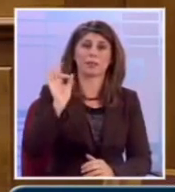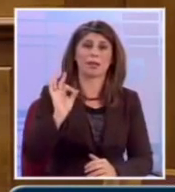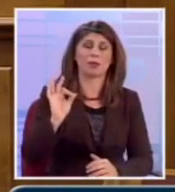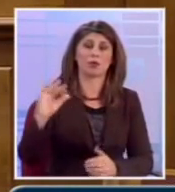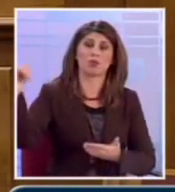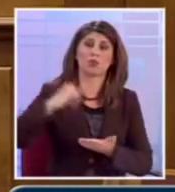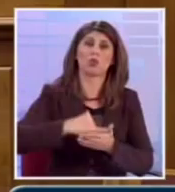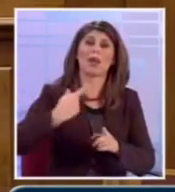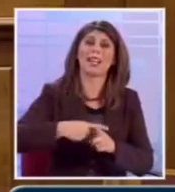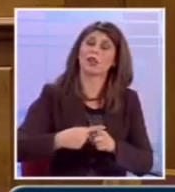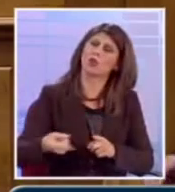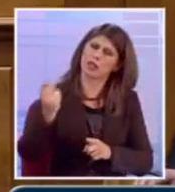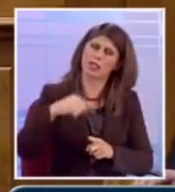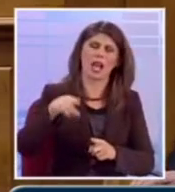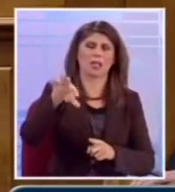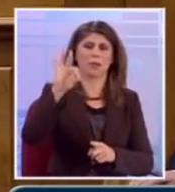ελληνικού και αλλού